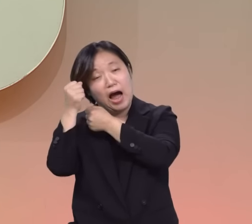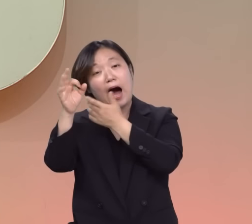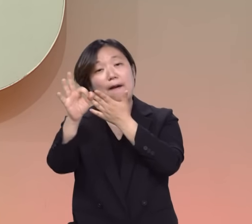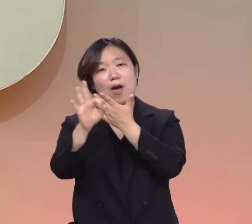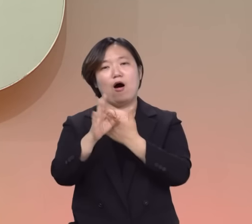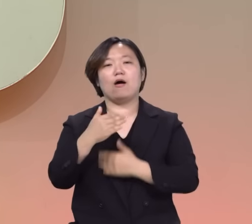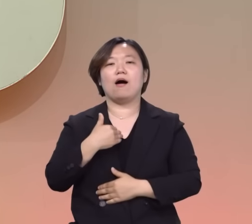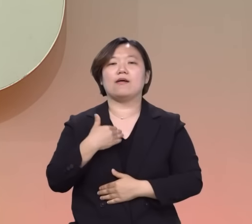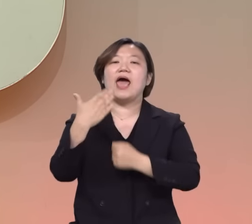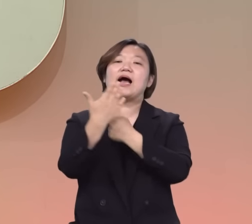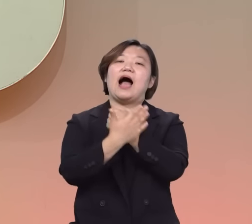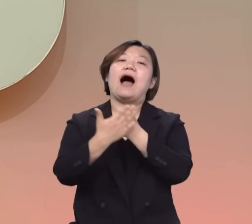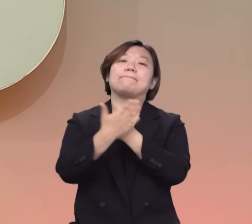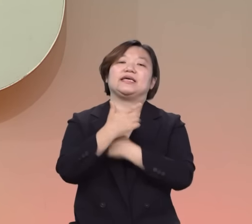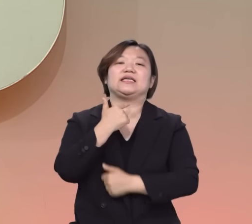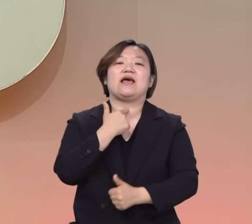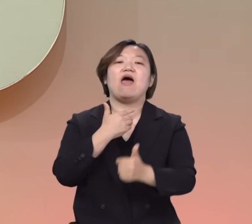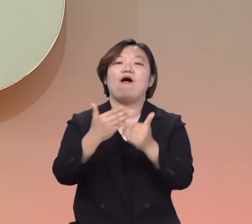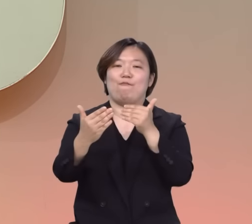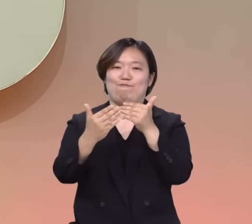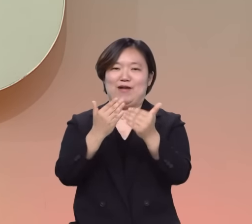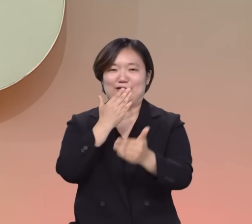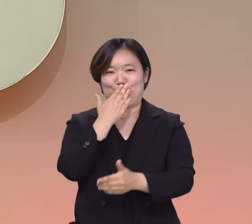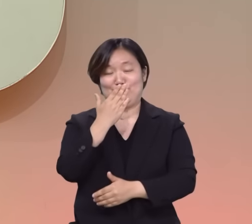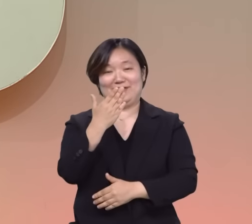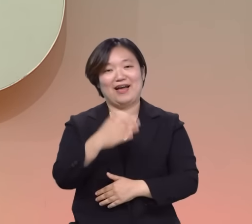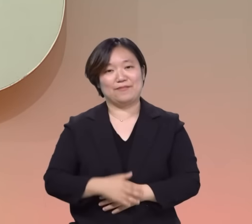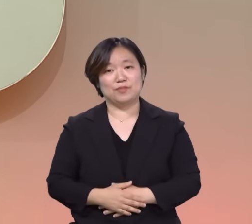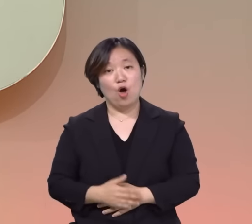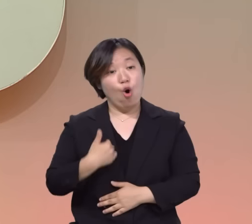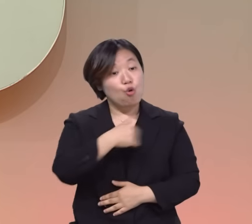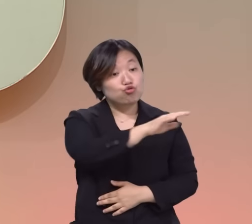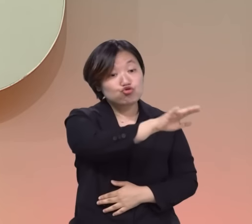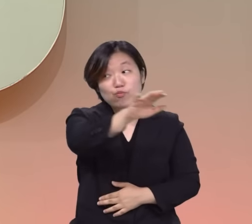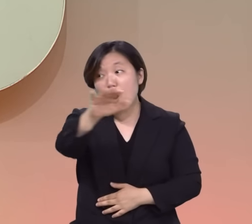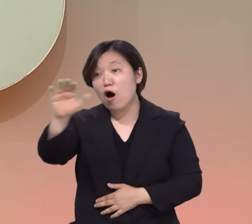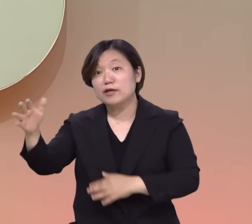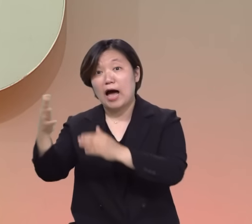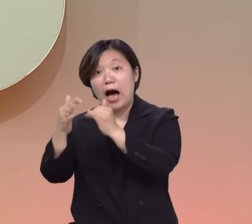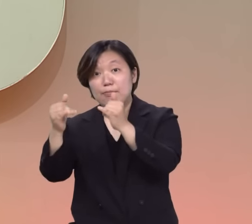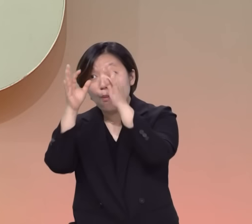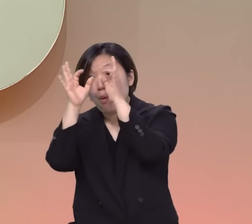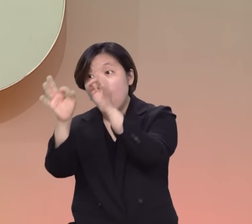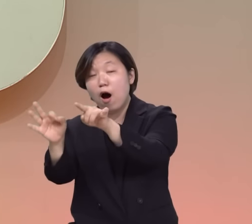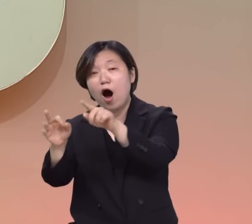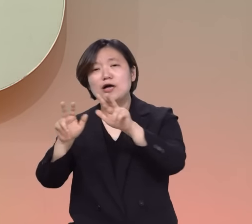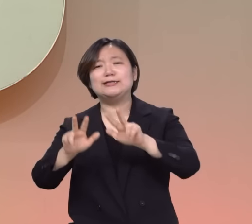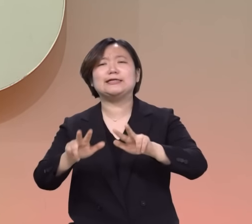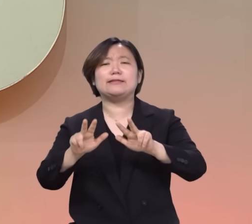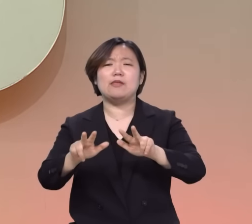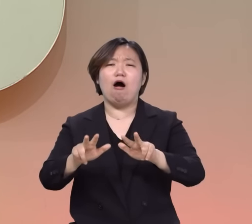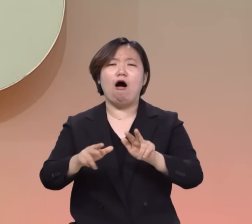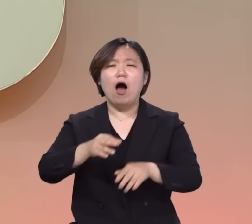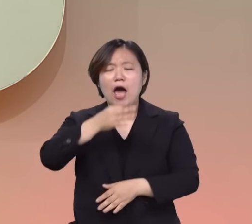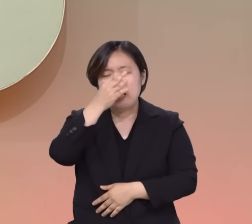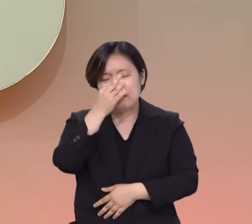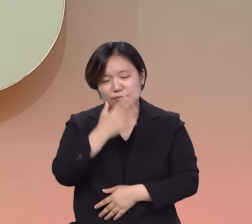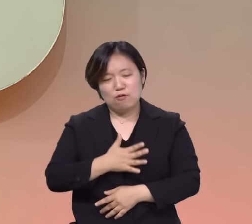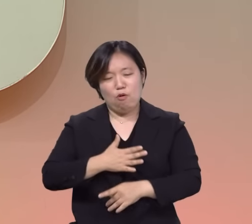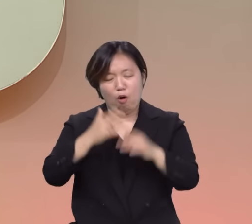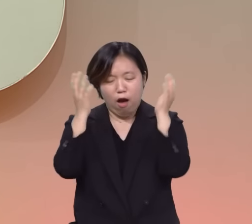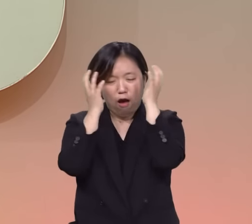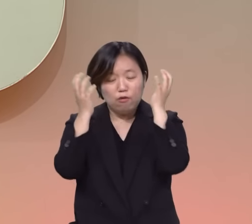수가 그래서 우리 주변에 보면 지금이 순간에도 힘들고 롭고 답답할